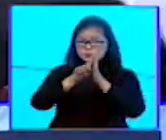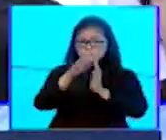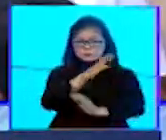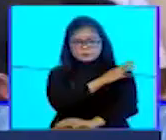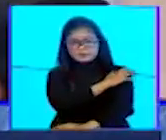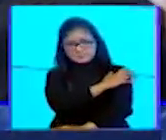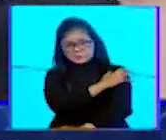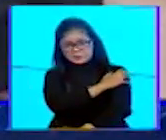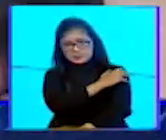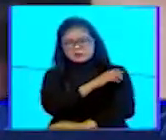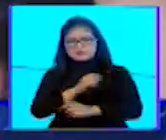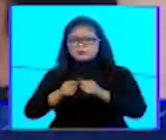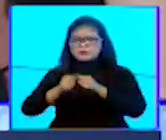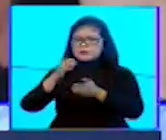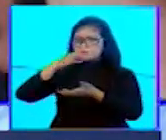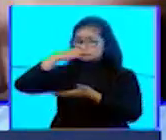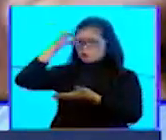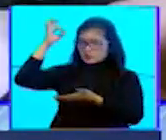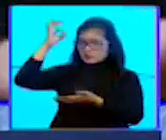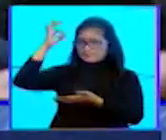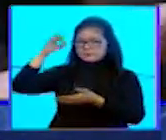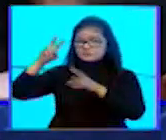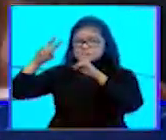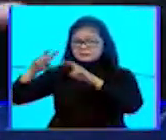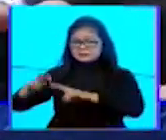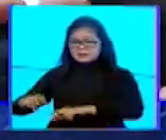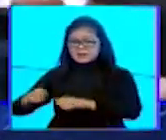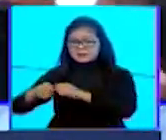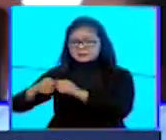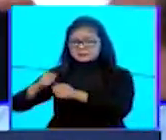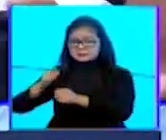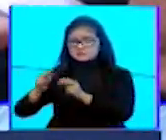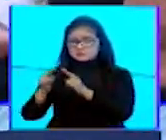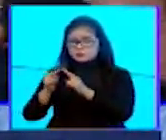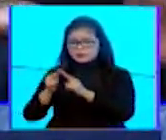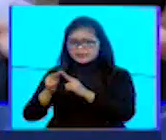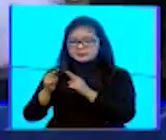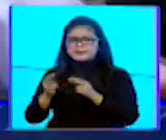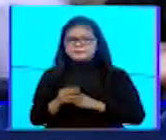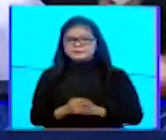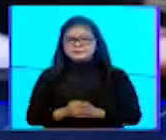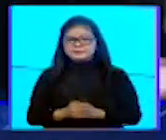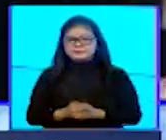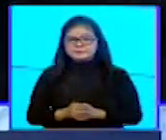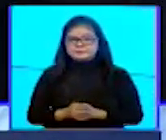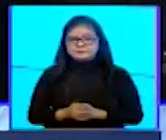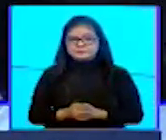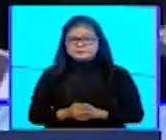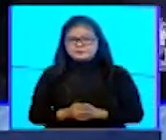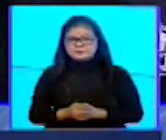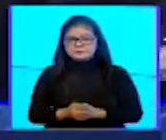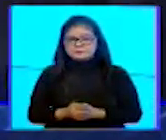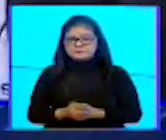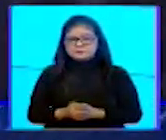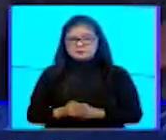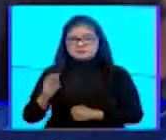test, dan juga pemeriksaan tes urin. Dan menurut Kasat Narkoba Polres Metro Jakarta Barat,